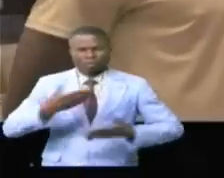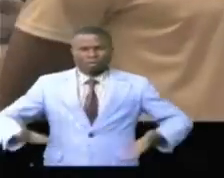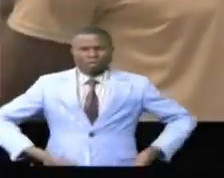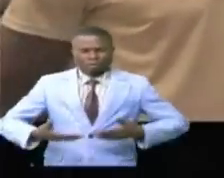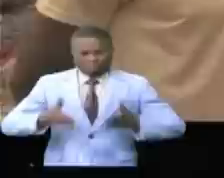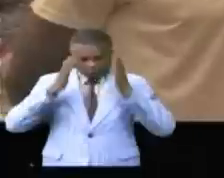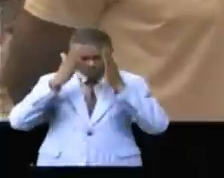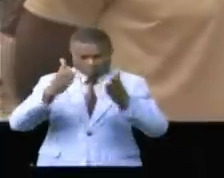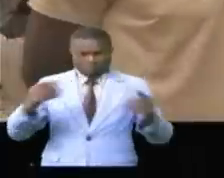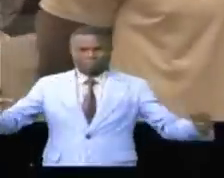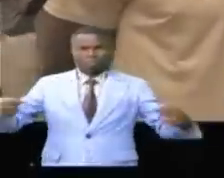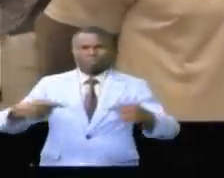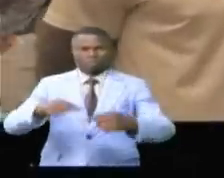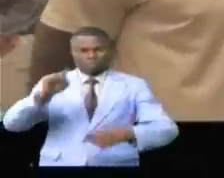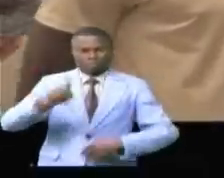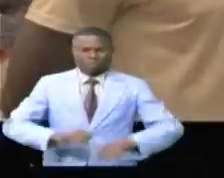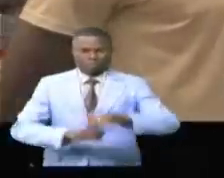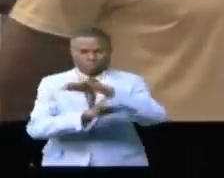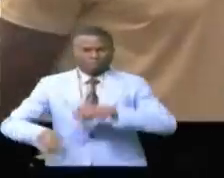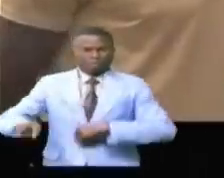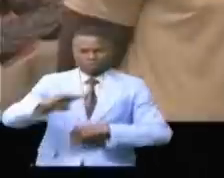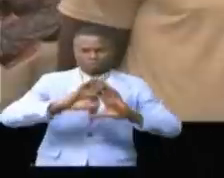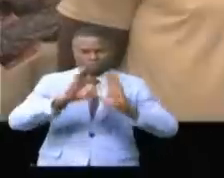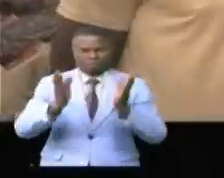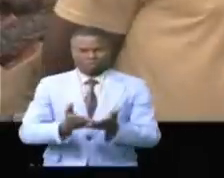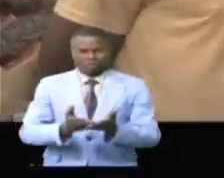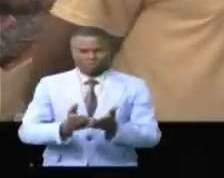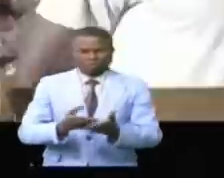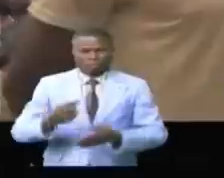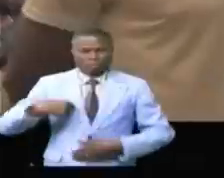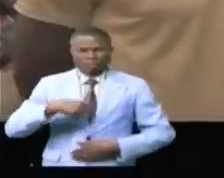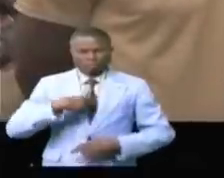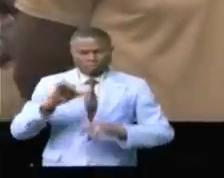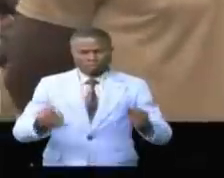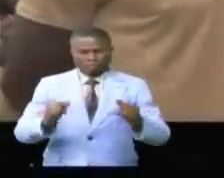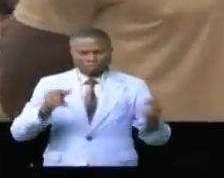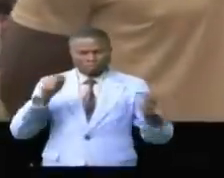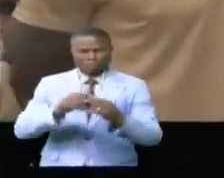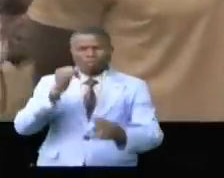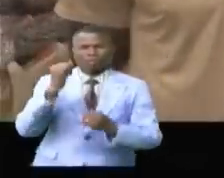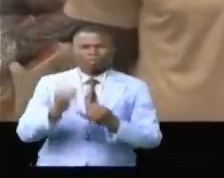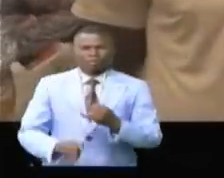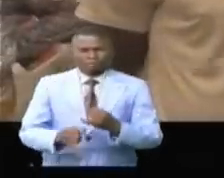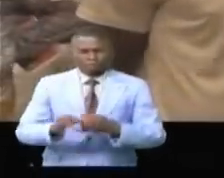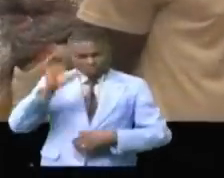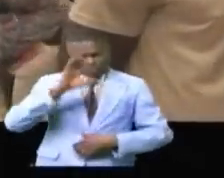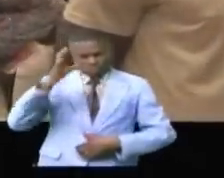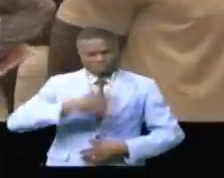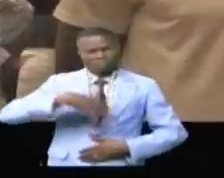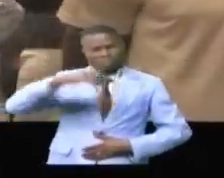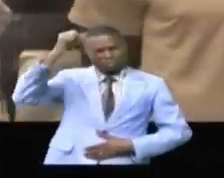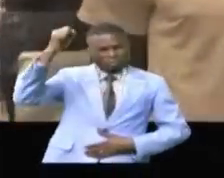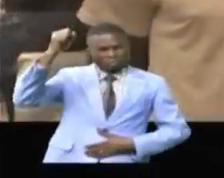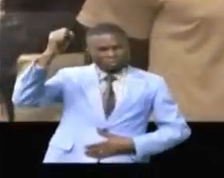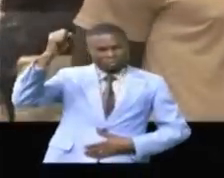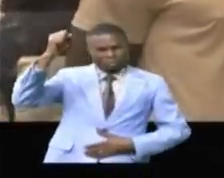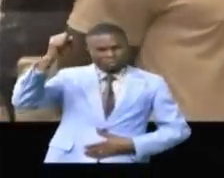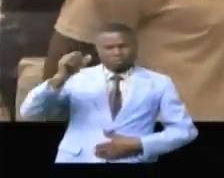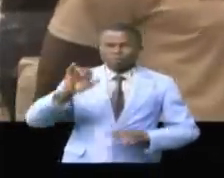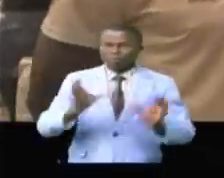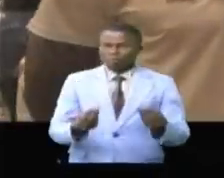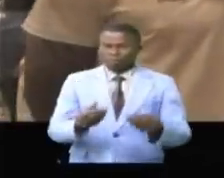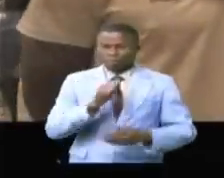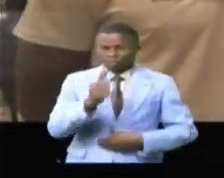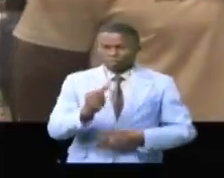focus à notre match. On a besoin de soutien de tous les peuples congolais. On va mouiller notre maillot jusqu'à la fin pour chercher la qualification. Ça ne va pas être